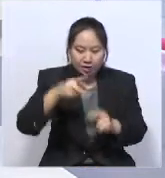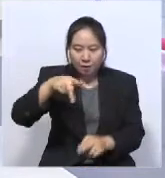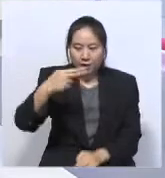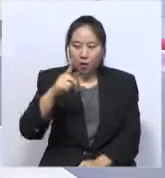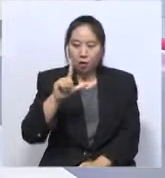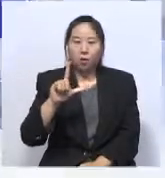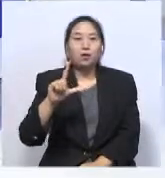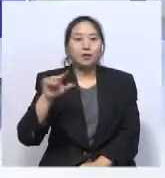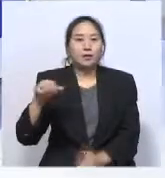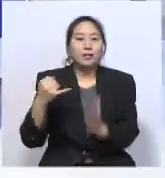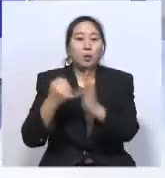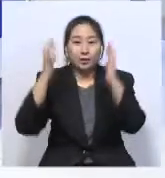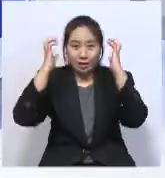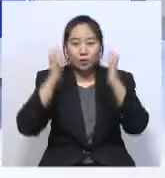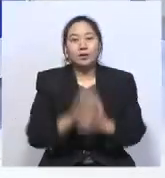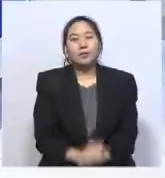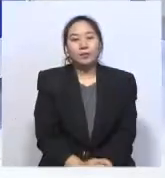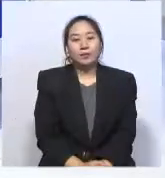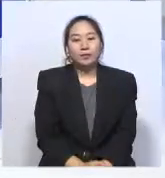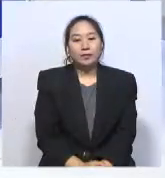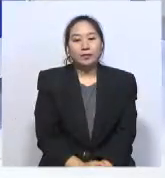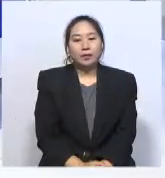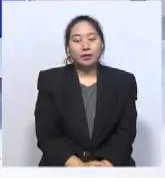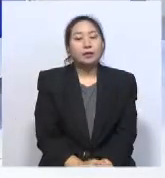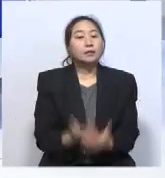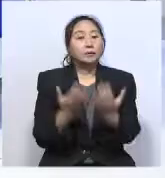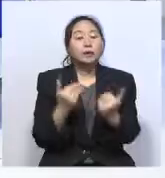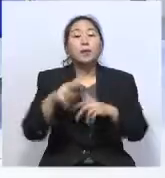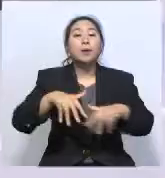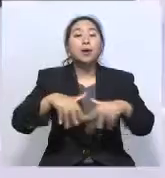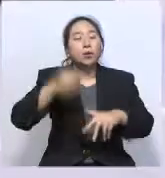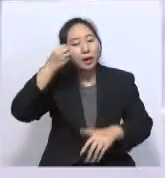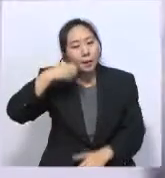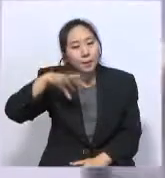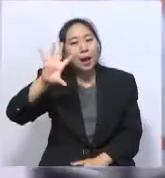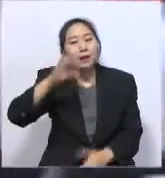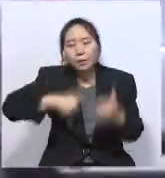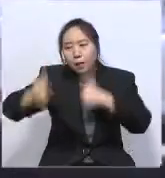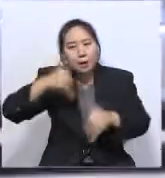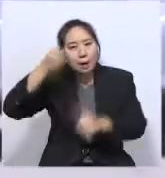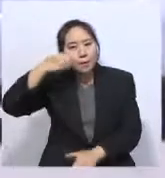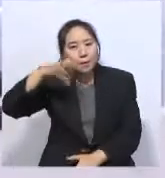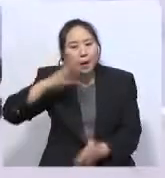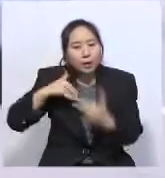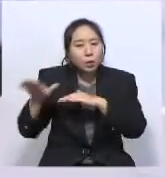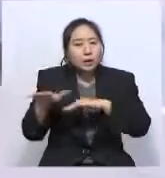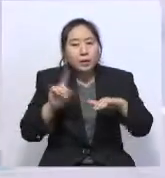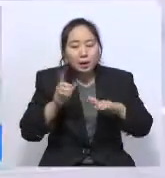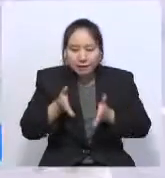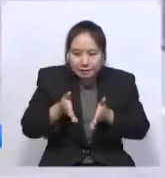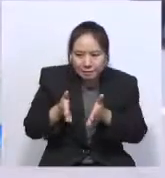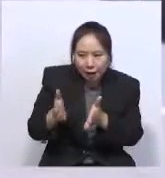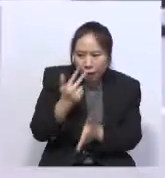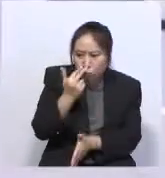บุรีครับเชิญครับ เชิญค่ะ ที่ประชาชนจะเดินทางกลับภูมิลำเนาต้องเตรียมตัวในเรื่องของการตรวจสอบเส้นทาง